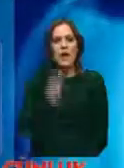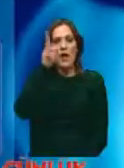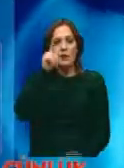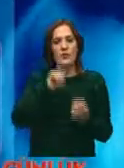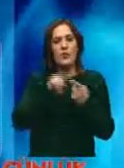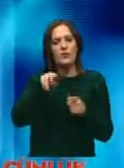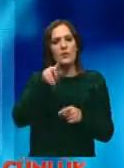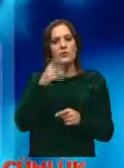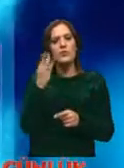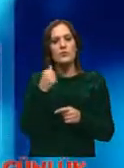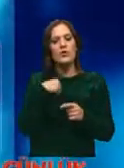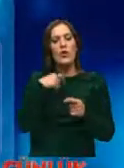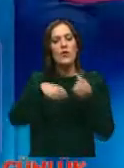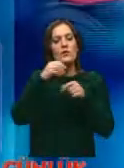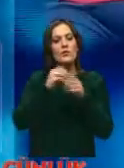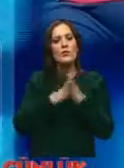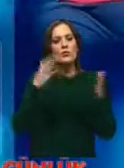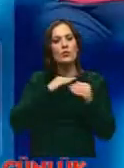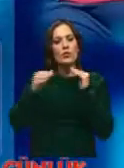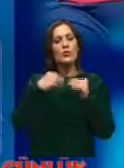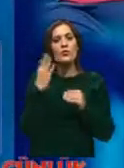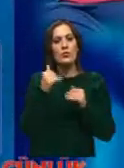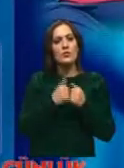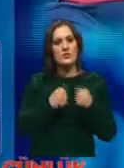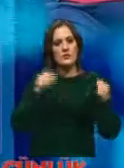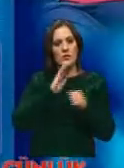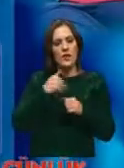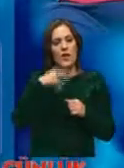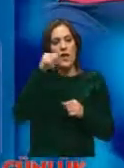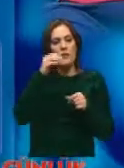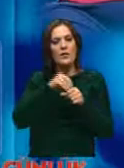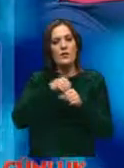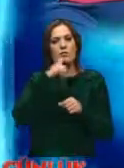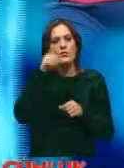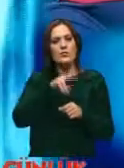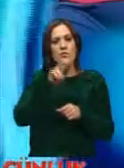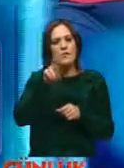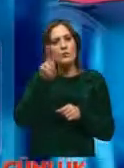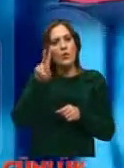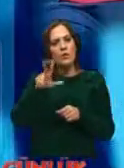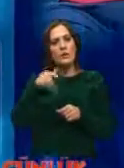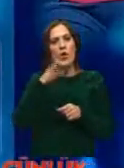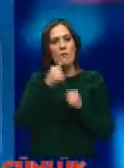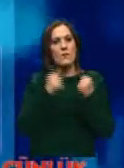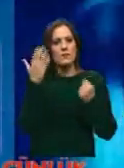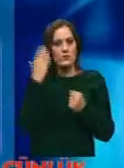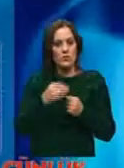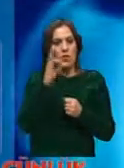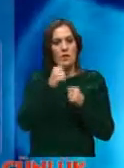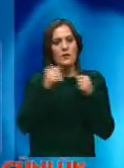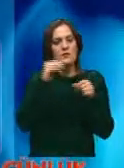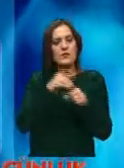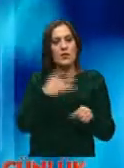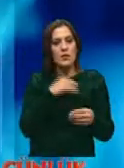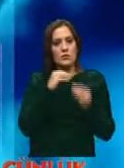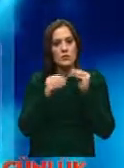Amerika ve onun gibi pek çok endüstriyel toplum gittikçe şişmanlıyor. Amerika'da nüfusun %20 ile 35'inin obez olduğu, obezitenin